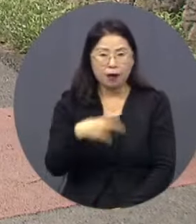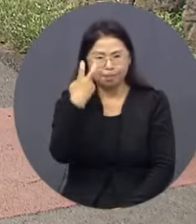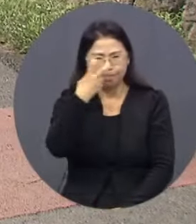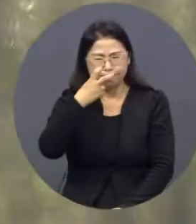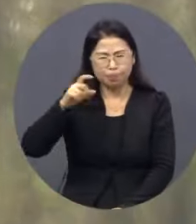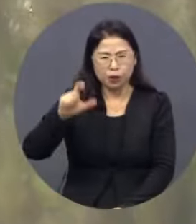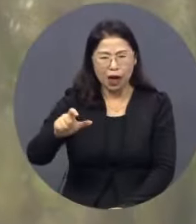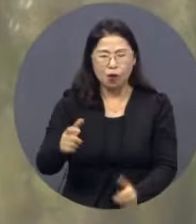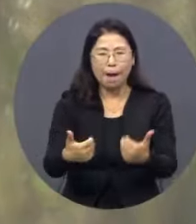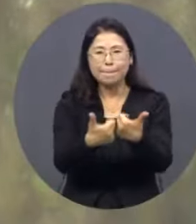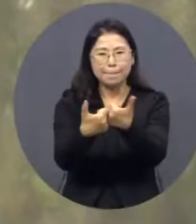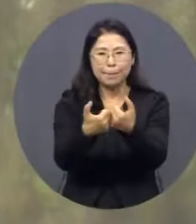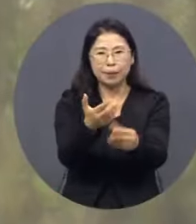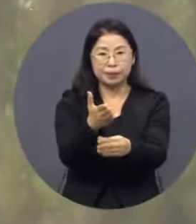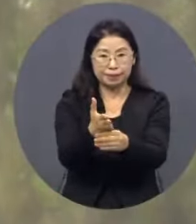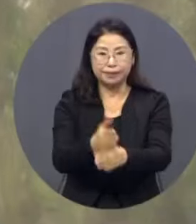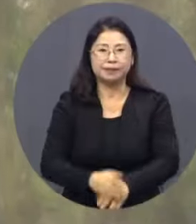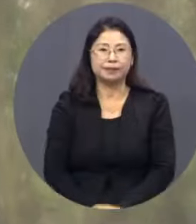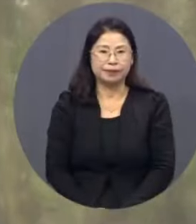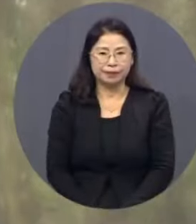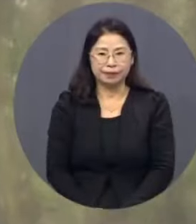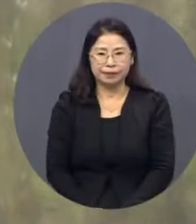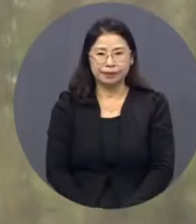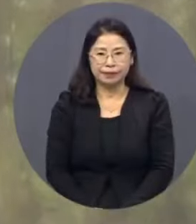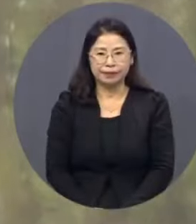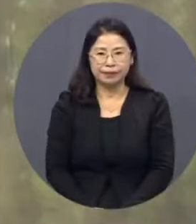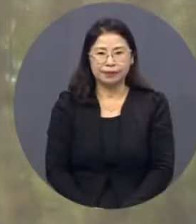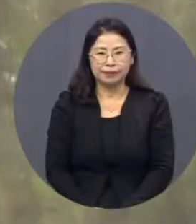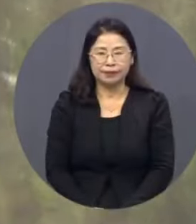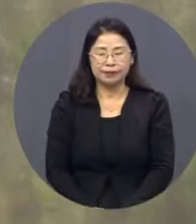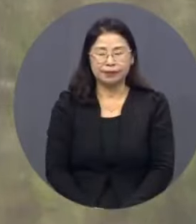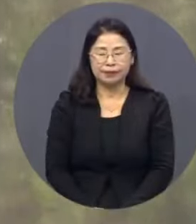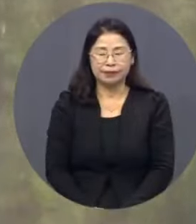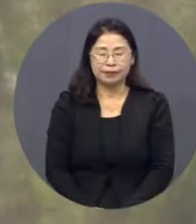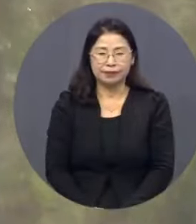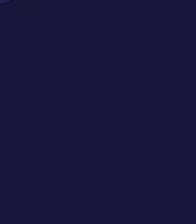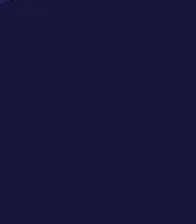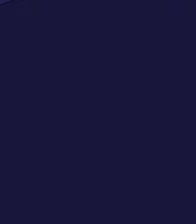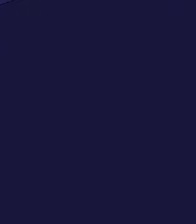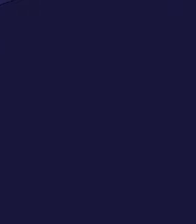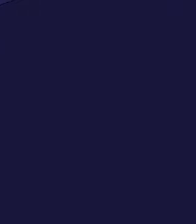보안 강화 대책을 논의하고 있습니다. MBC 뉴스 조인우입니다.